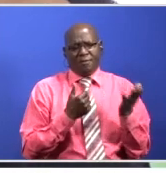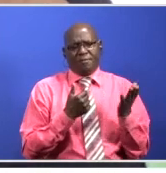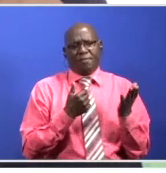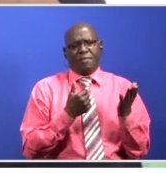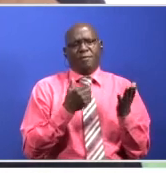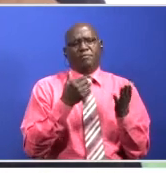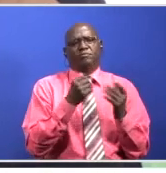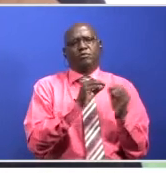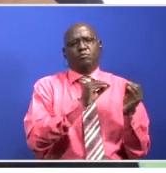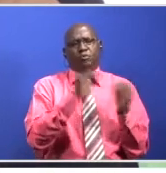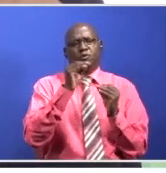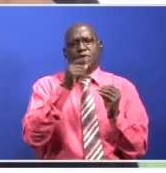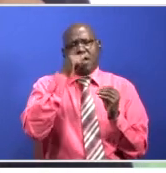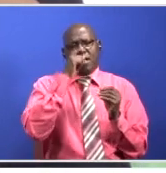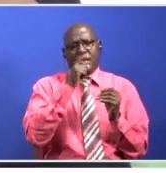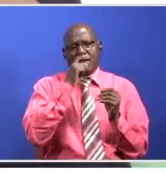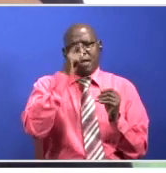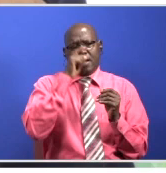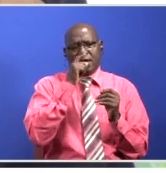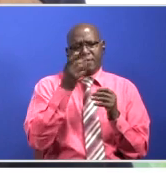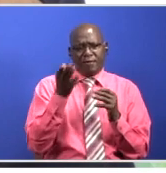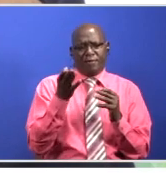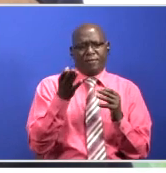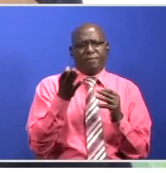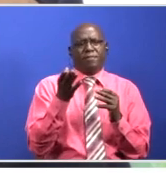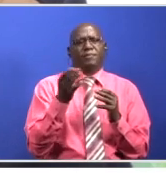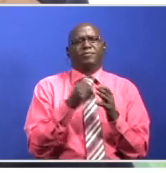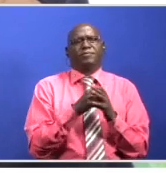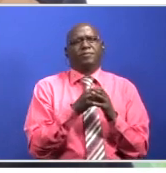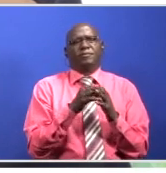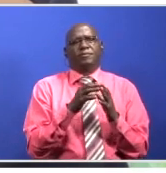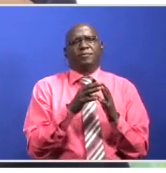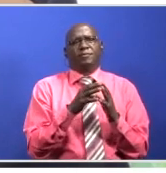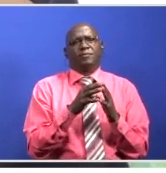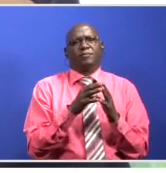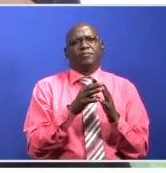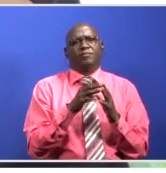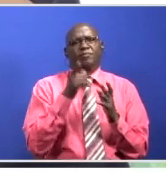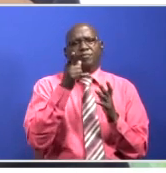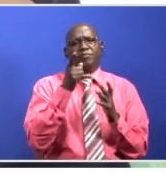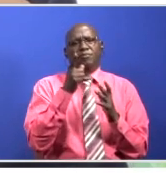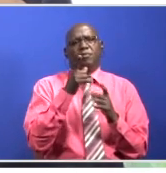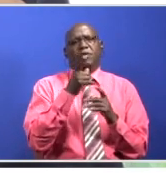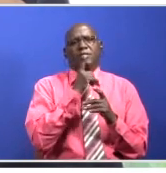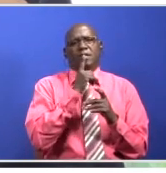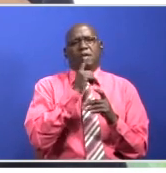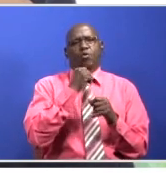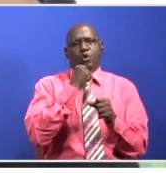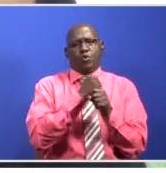akanipeleka Aga Khan. Sasa huku tukaambiwa tufanye harambee